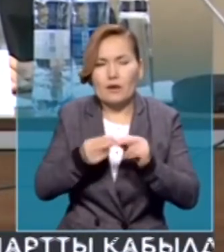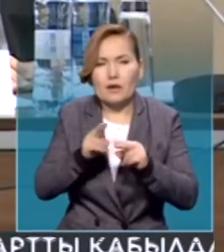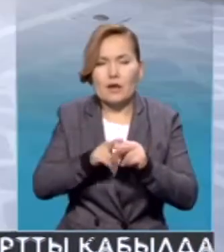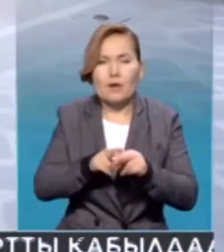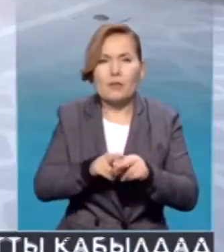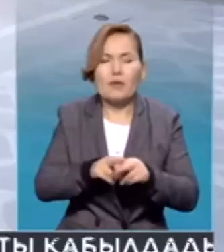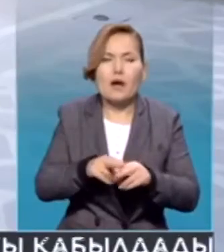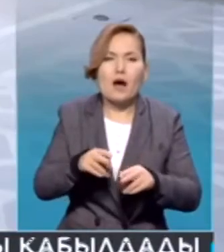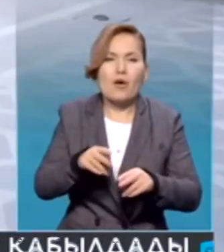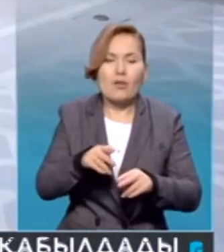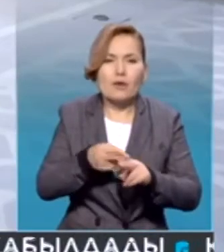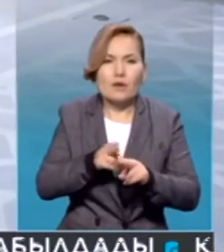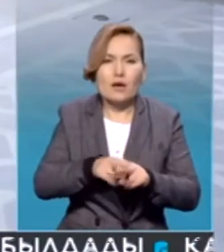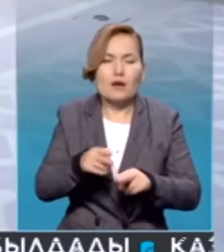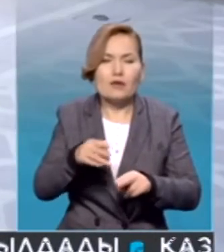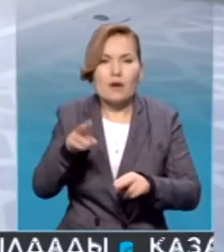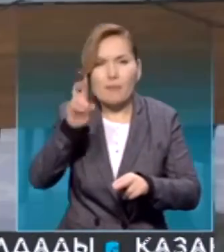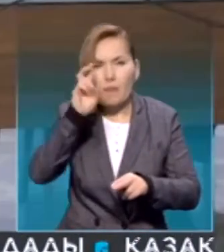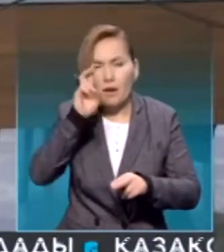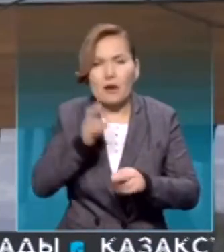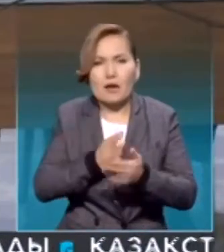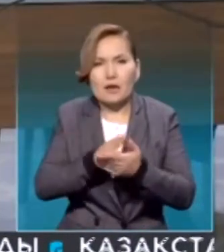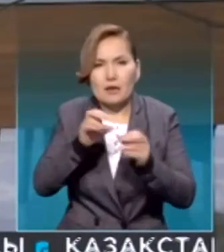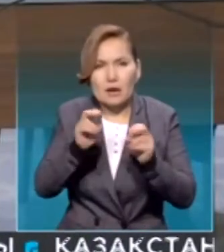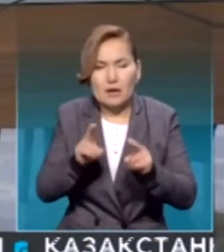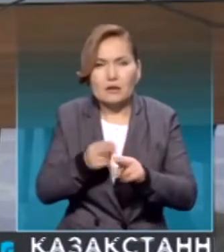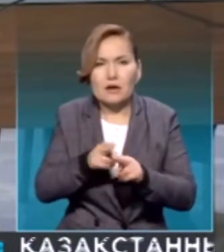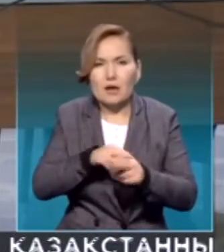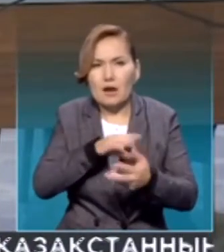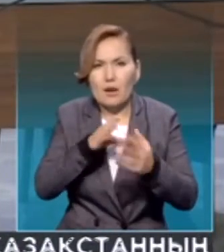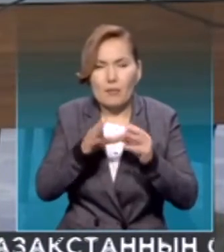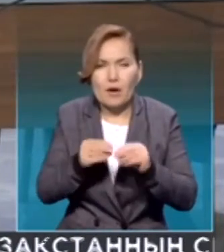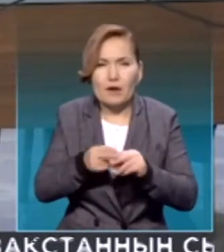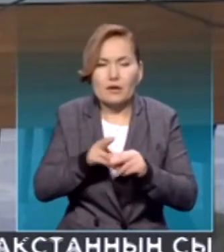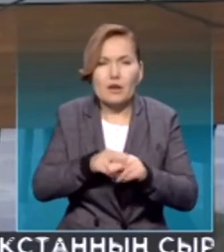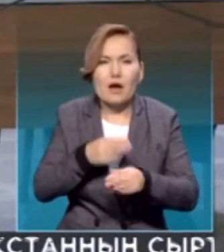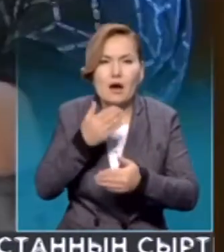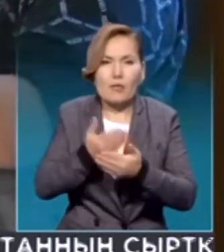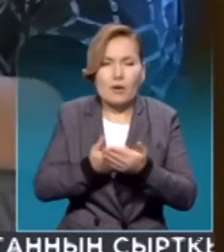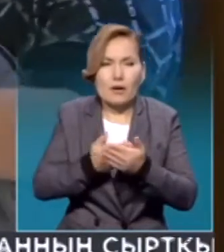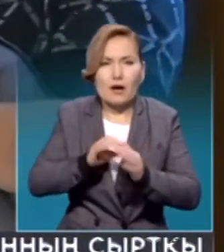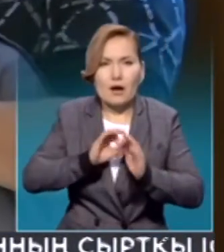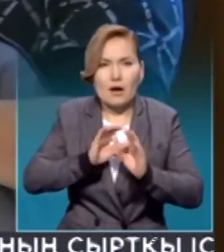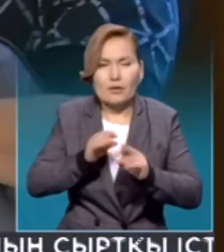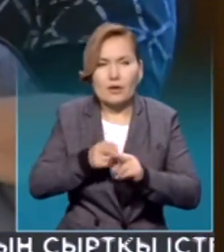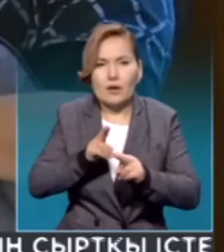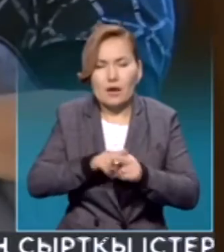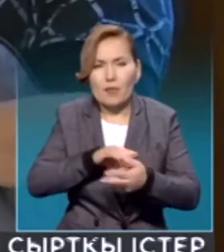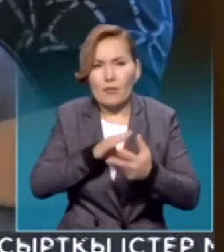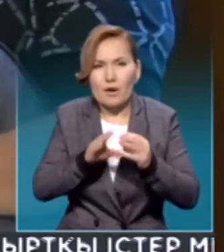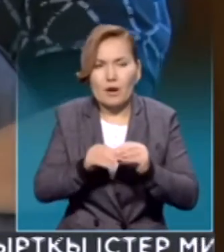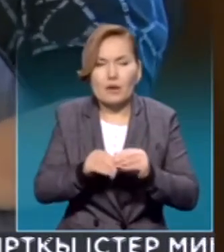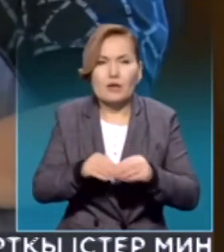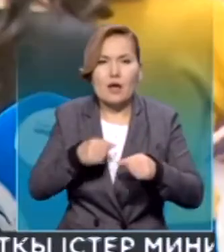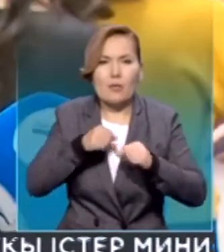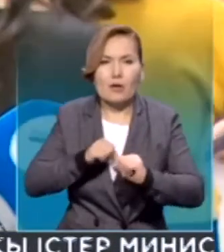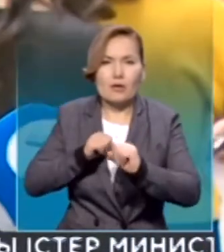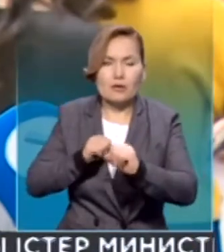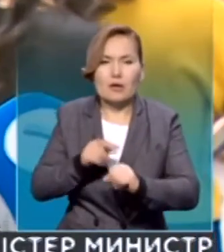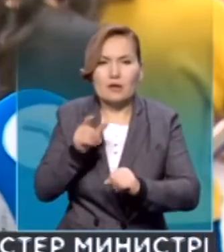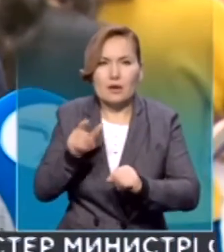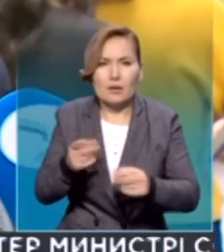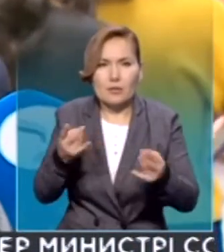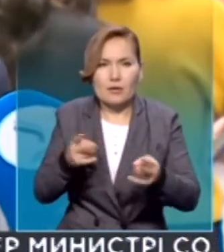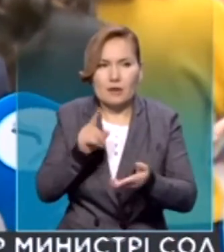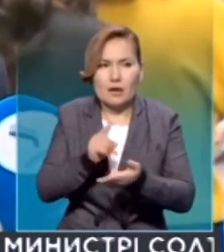зардап шеккендерді айтпағанда мемлекеттік мекеме қызметкерлерінде де толық құқықтық ақпарат жоқ. Мұның бәрі қылмыстың алдын алуға кедергі келтіреді.